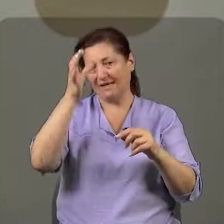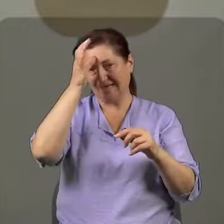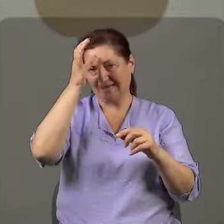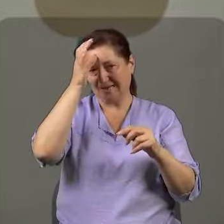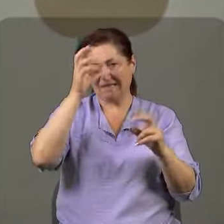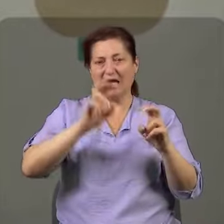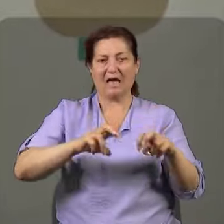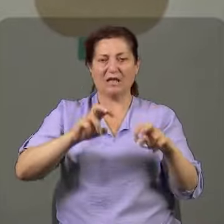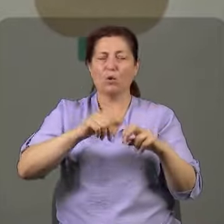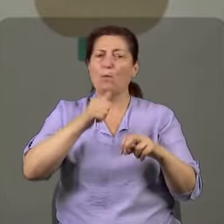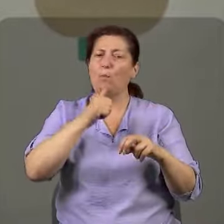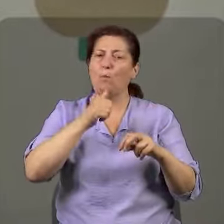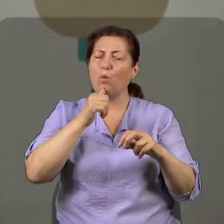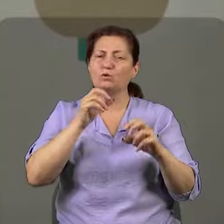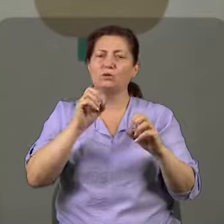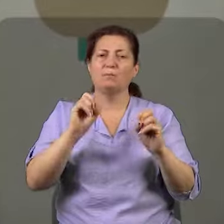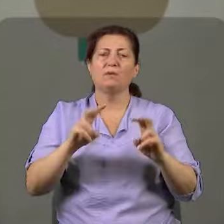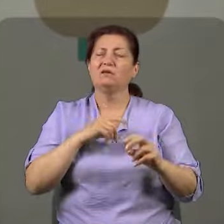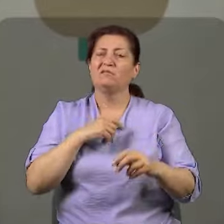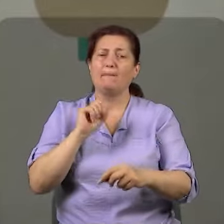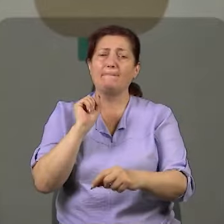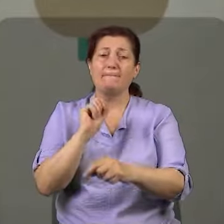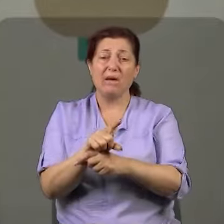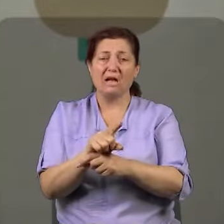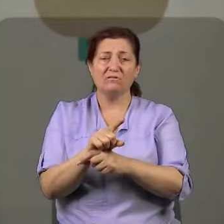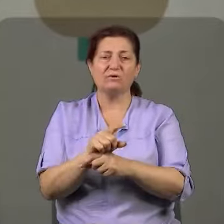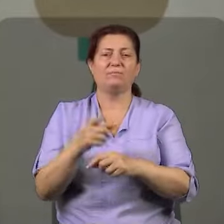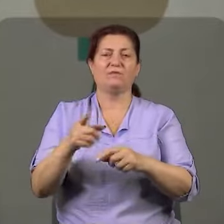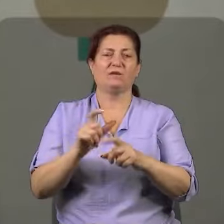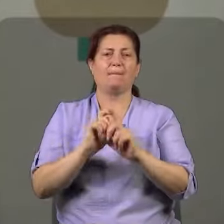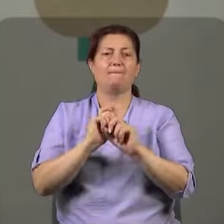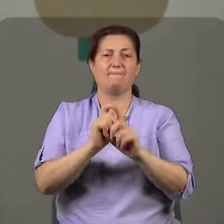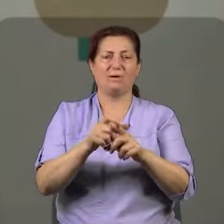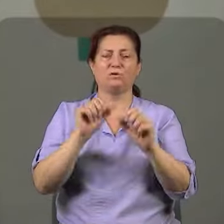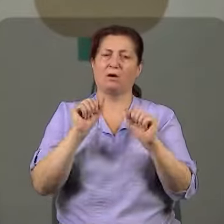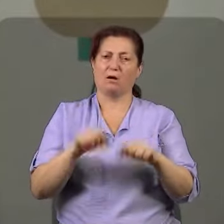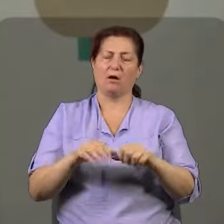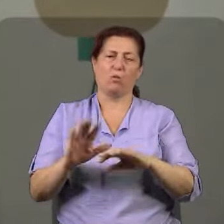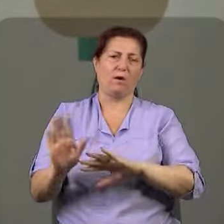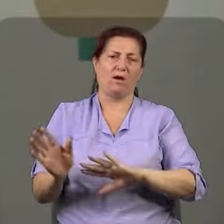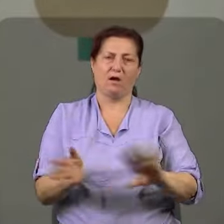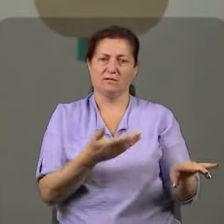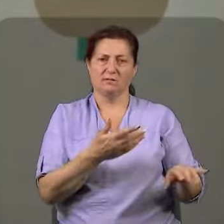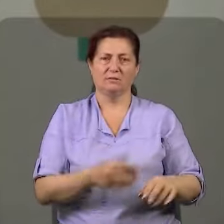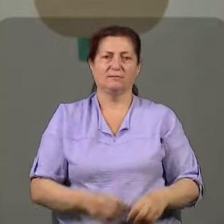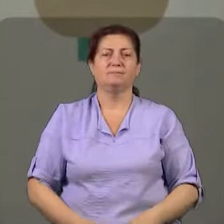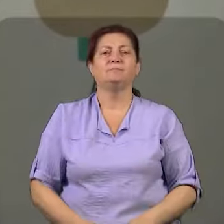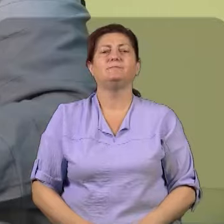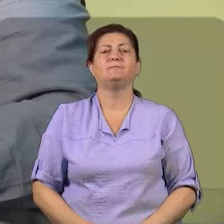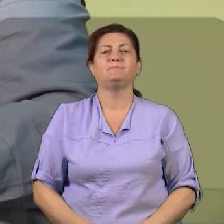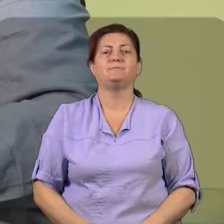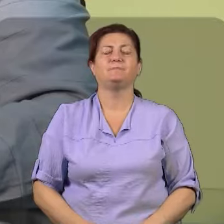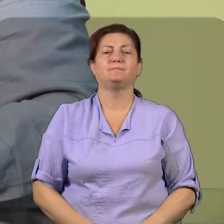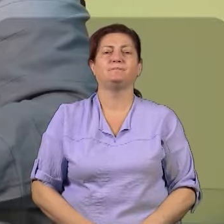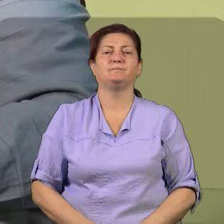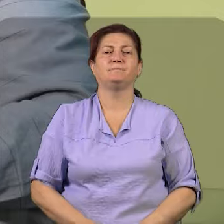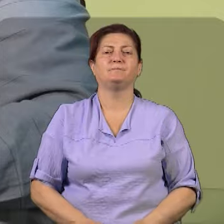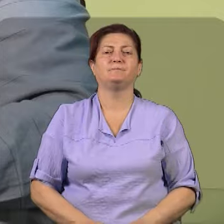հետազոտություններ, փորձարարական մշակումներ պատվիրելը, այդպիսի պատասխանը կարող է անցնել, հա, բայց մեր